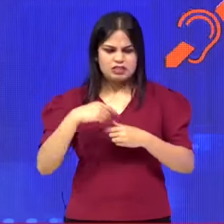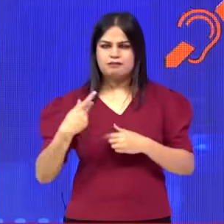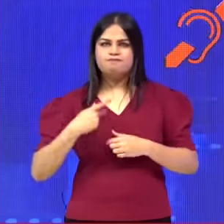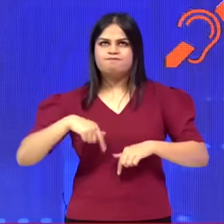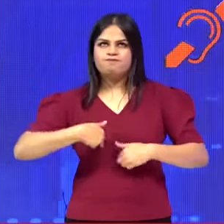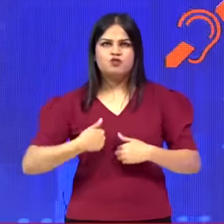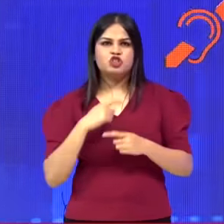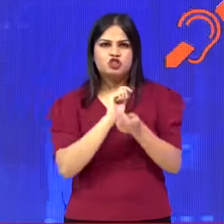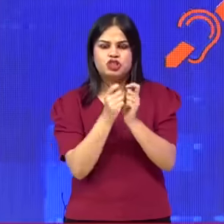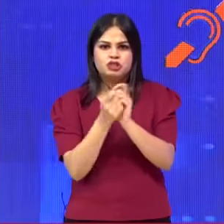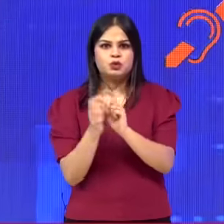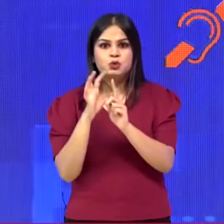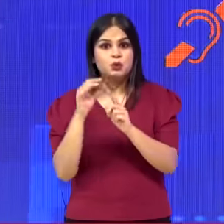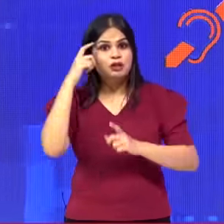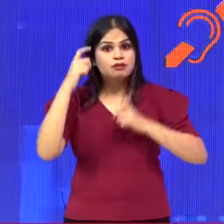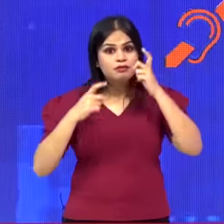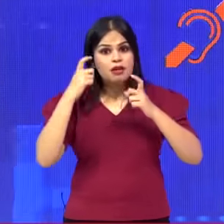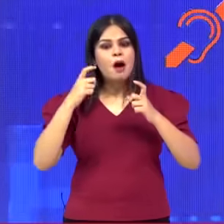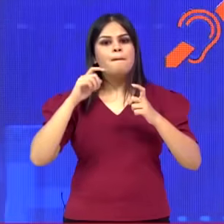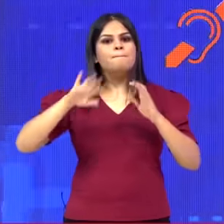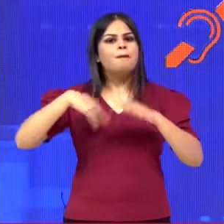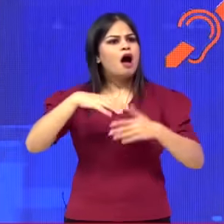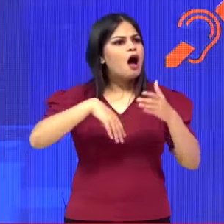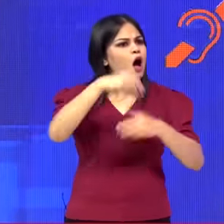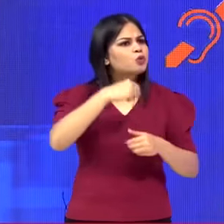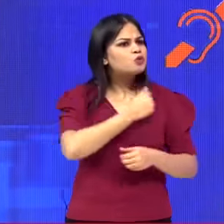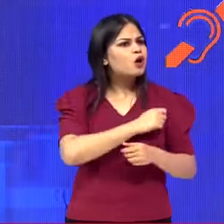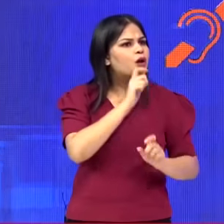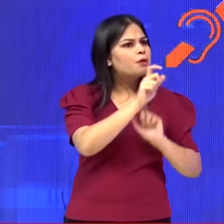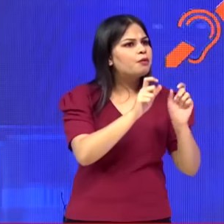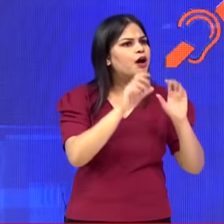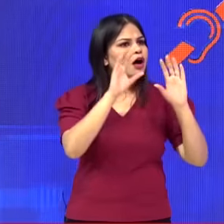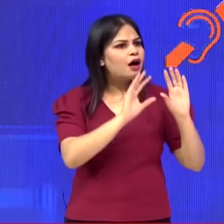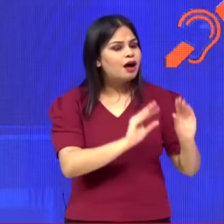तो बाहर बहुत कम माफ़ियाँ मांगनी पड़ती हैं आपको।